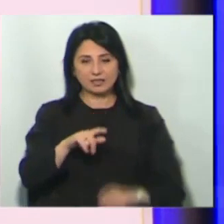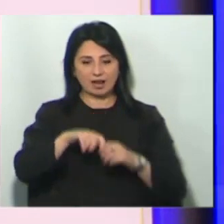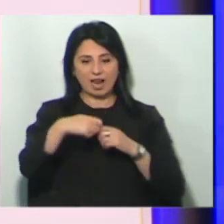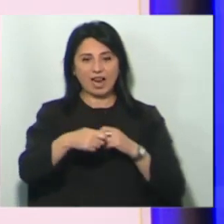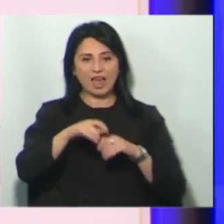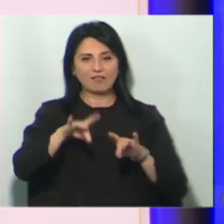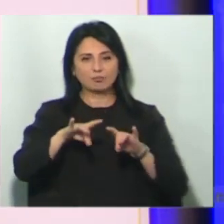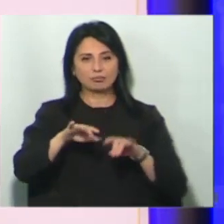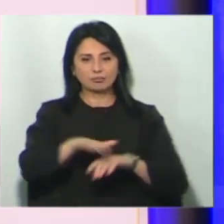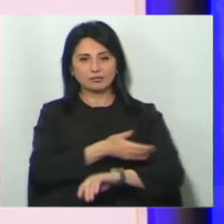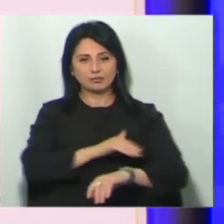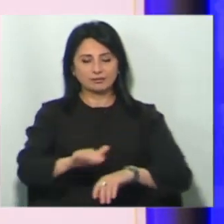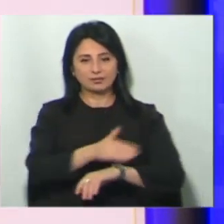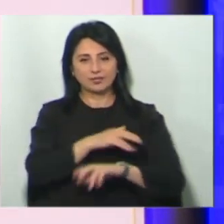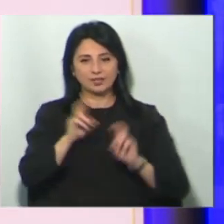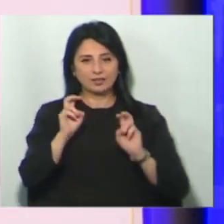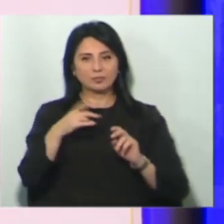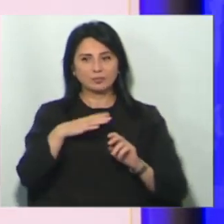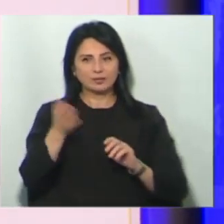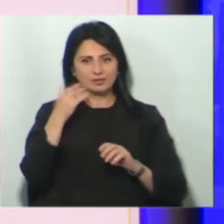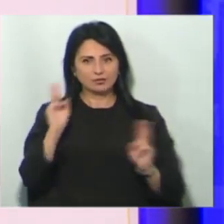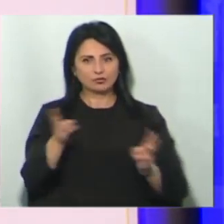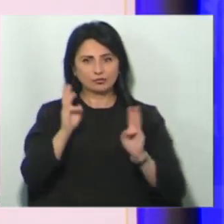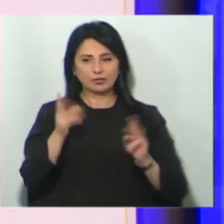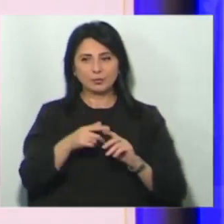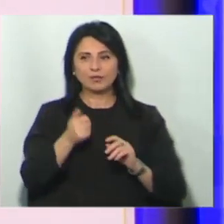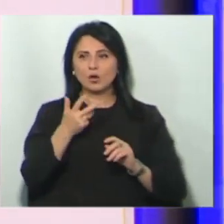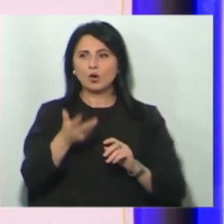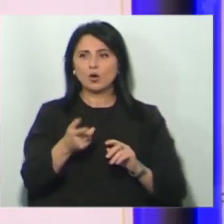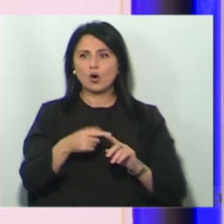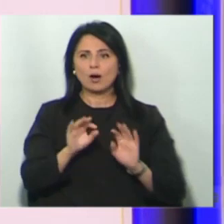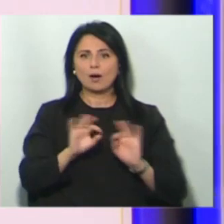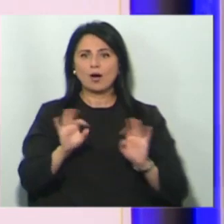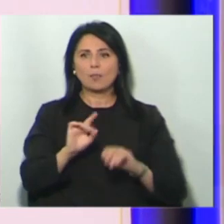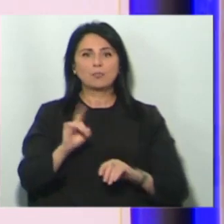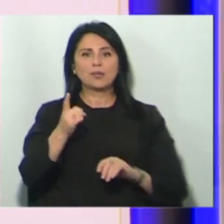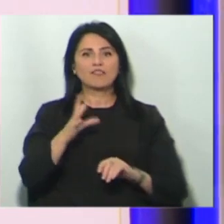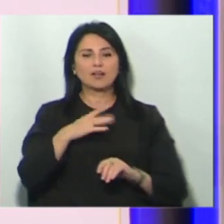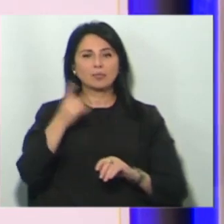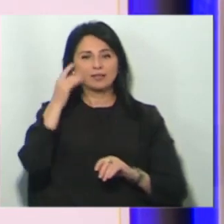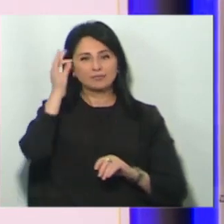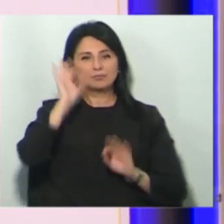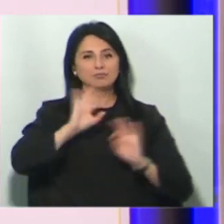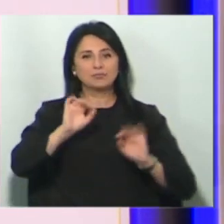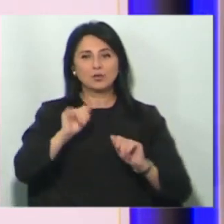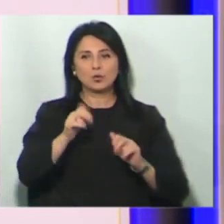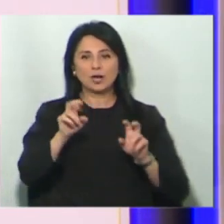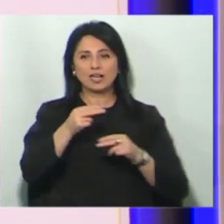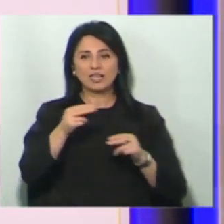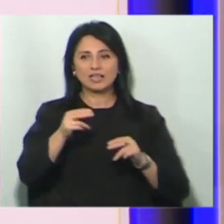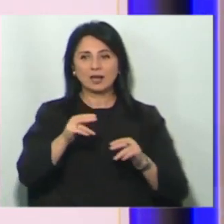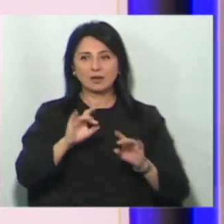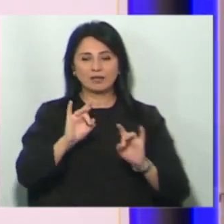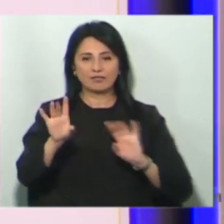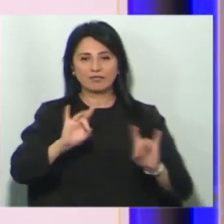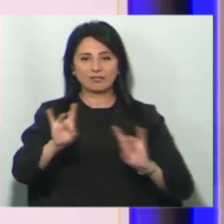თემას, მე სულ მაქვს ეს განცდა, როგორ მოუყევით ამის შესახებ პირველად ჩვენს გადაცემაში და როგორ მოხდა ამ თემის